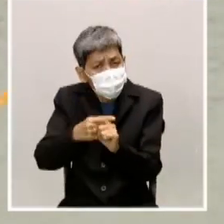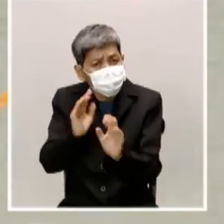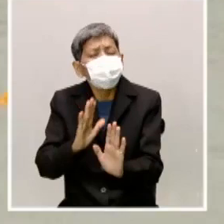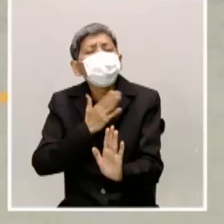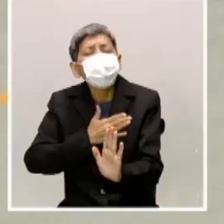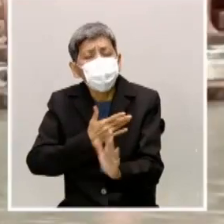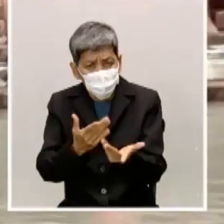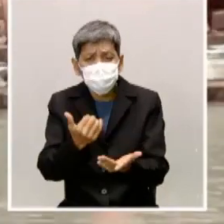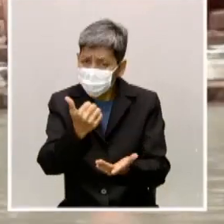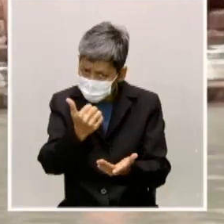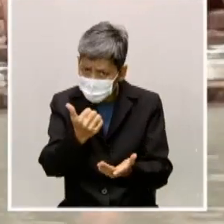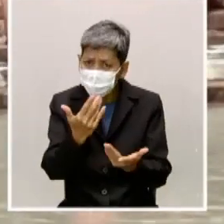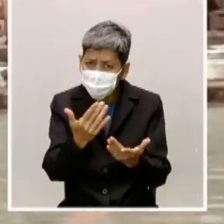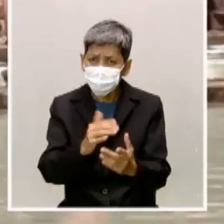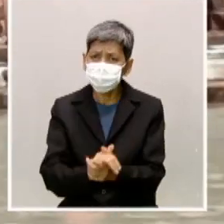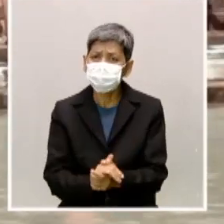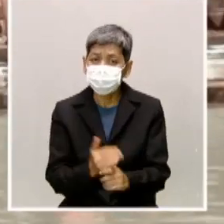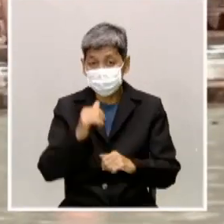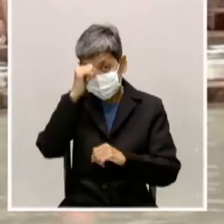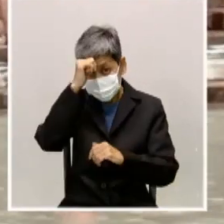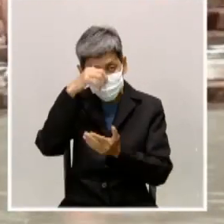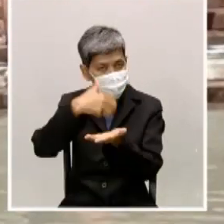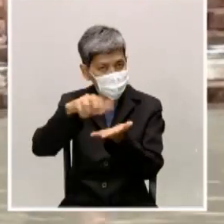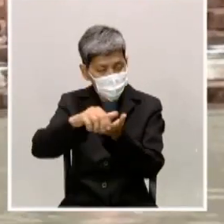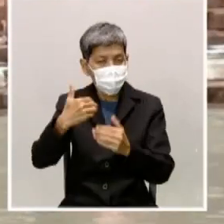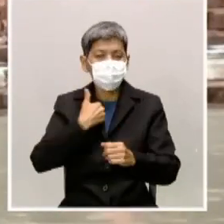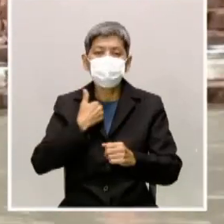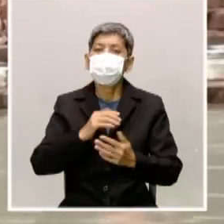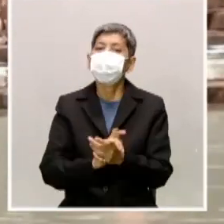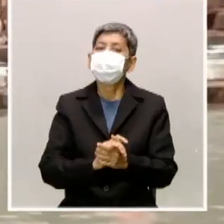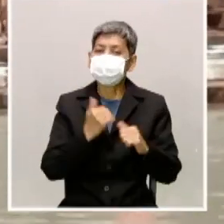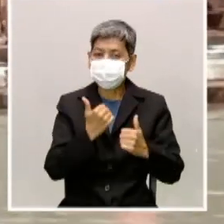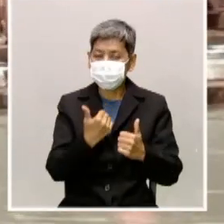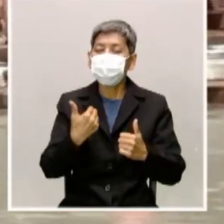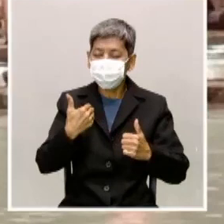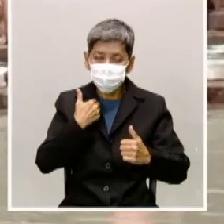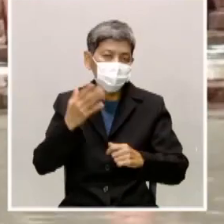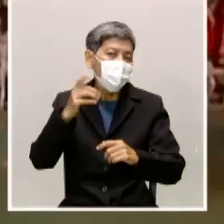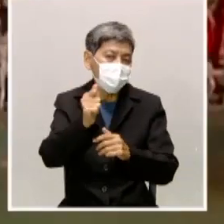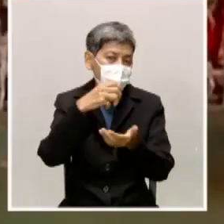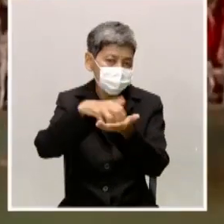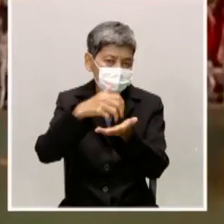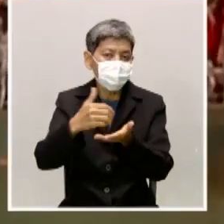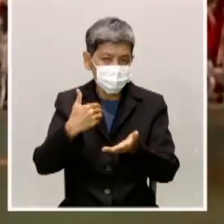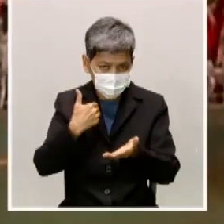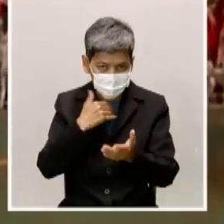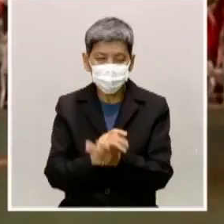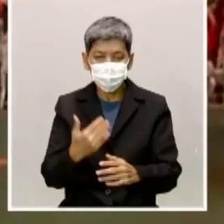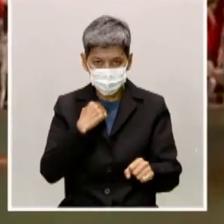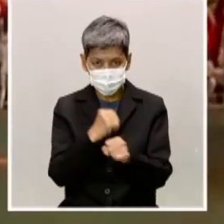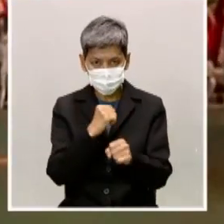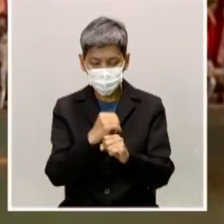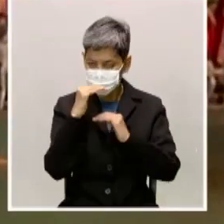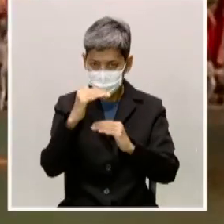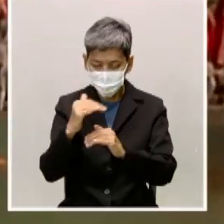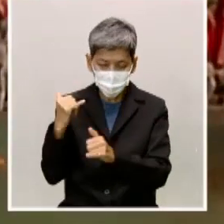ขอให้รอกันไปก่อนนะคะสื่ออินเดียรายงานว่าทางการรัฐอุตรประเทศเปิดเผยเมื่อวันอังคารที่ผ่านมาค่ะว่าจะมีการจำกัด